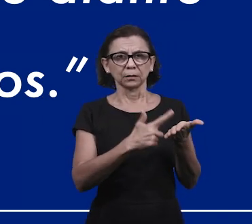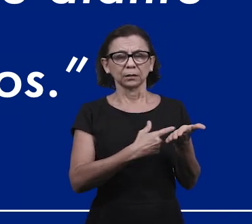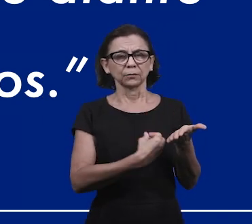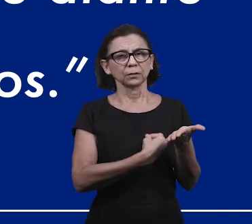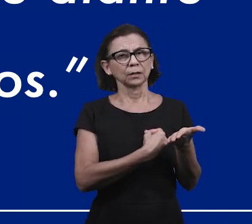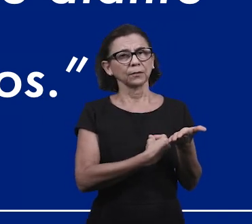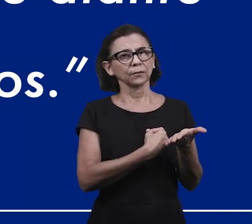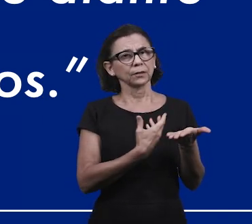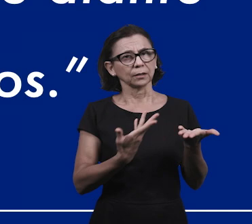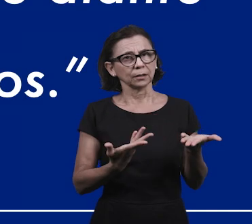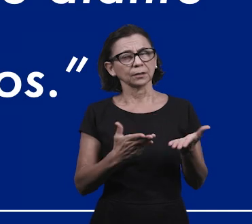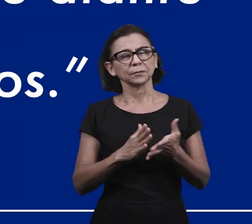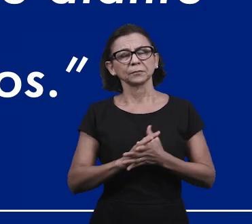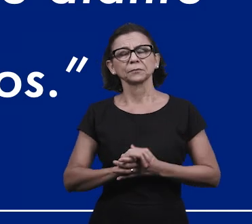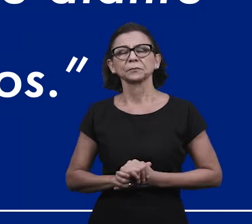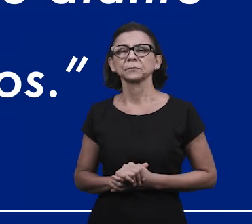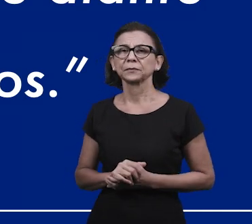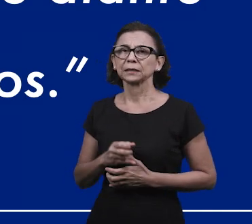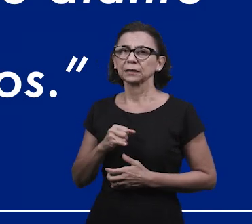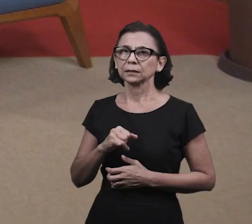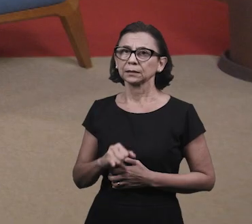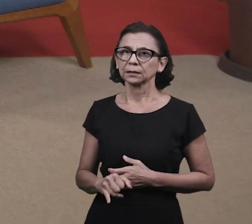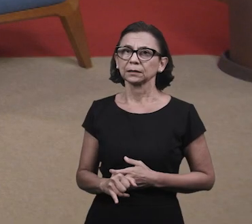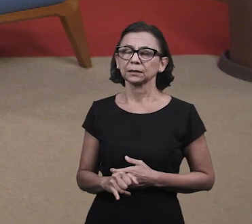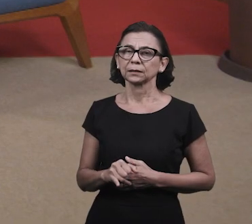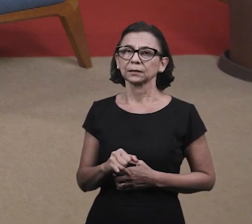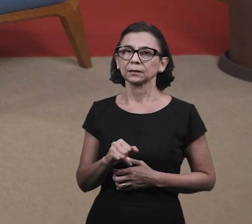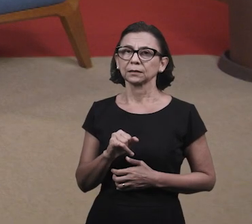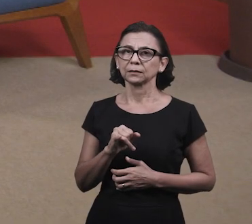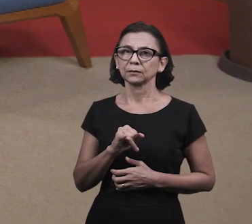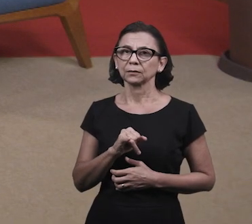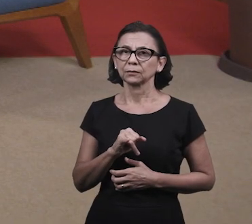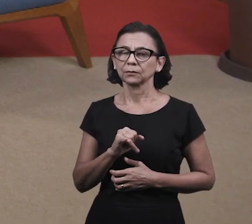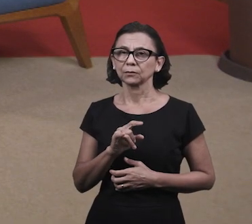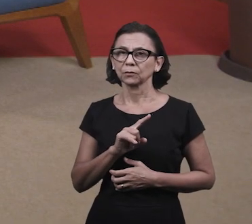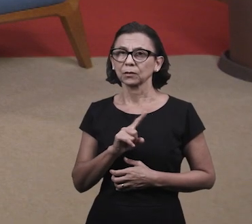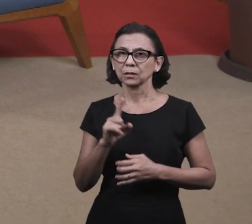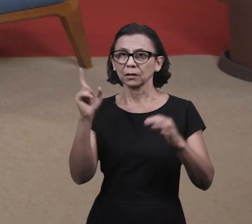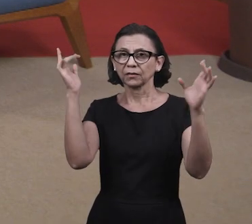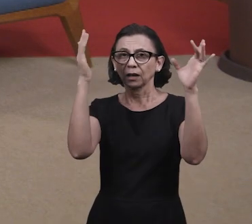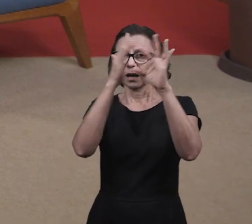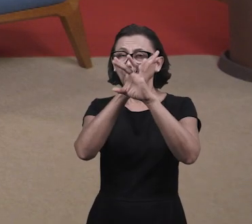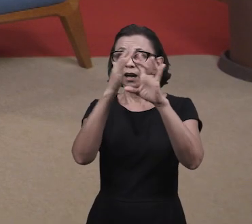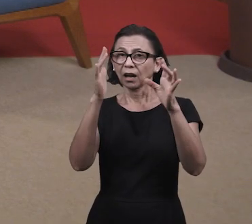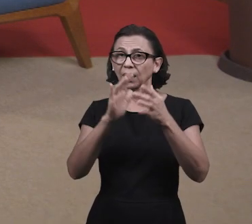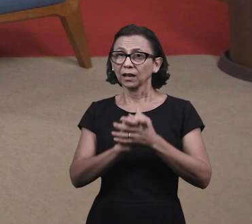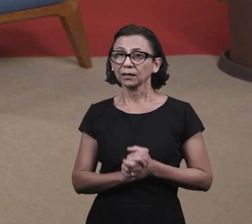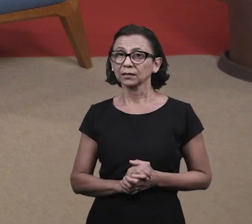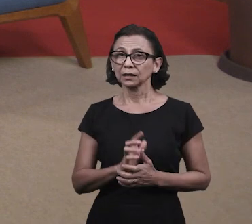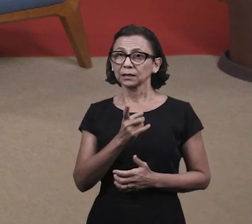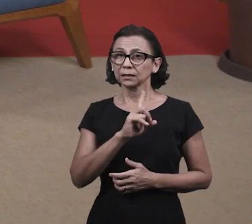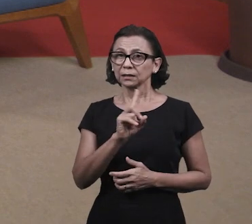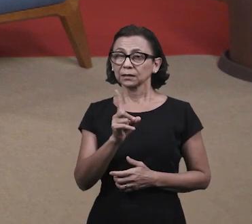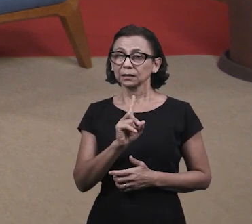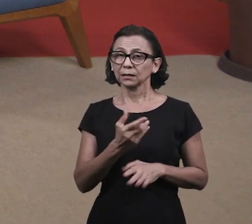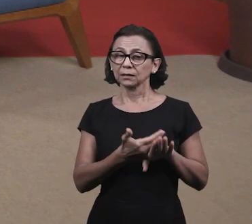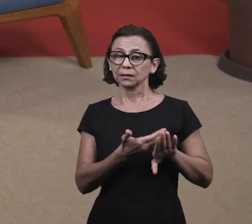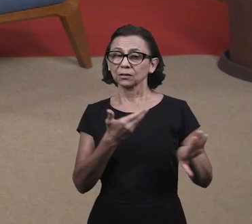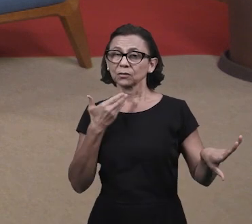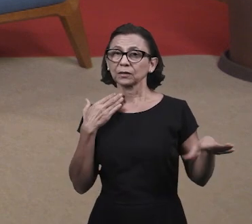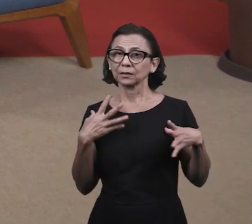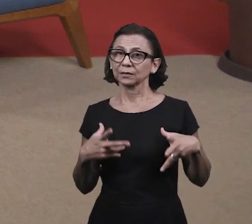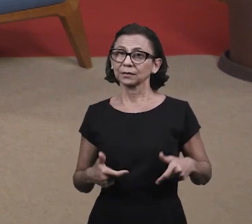Père et devant ses anges. Voici la réponse. Si l'homme ne veille pas, ne soit pas dans le processus de